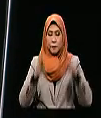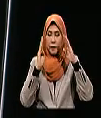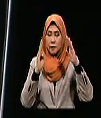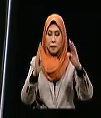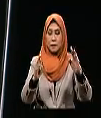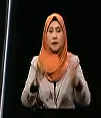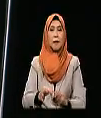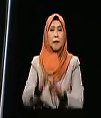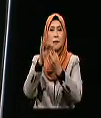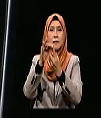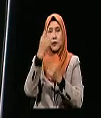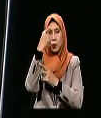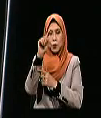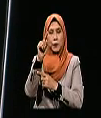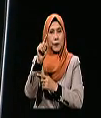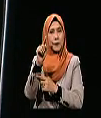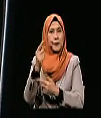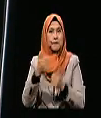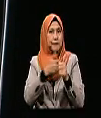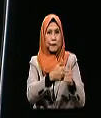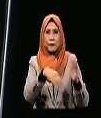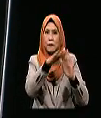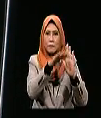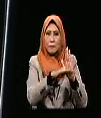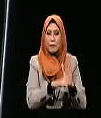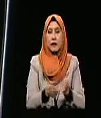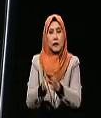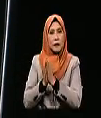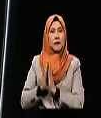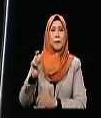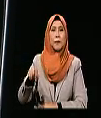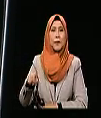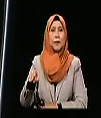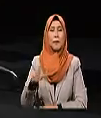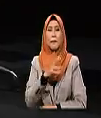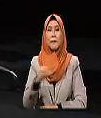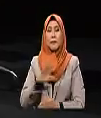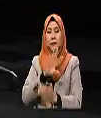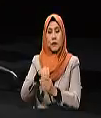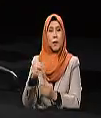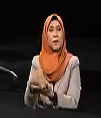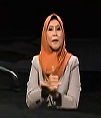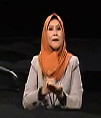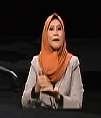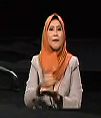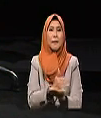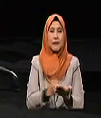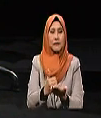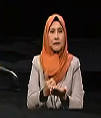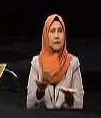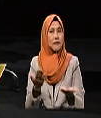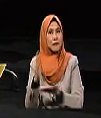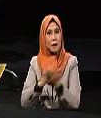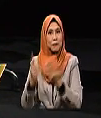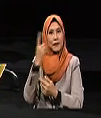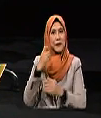khusus akan dibagikan kepada berdasarkan kepada keperluan. Permintaan. Ya, dan termasuk gelandangan. Jadi gelandangan ni kadang-kadang mungkin soalan tak tanya